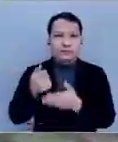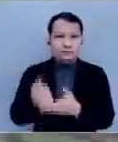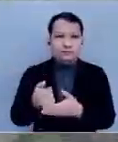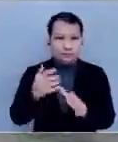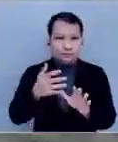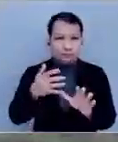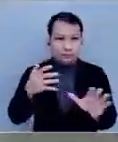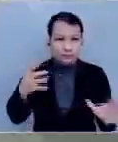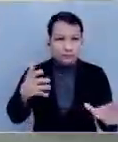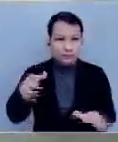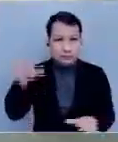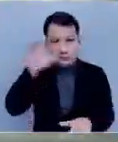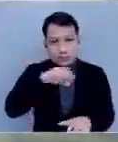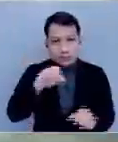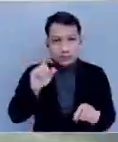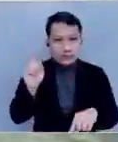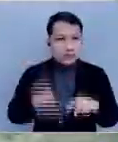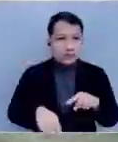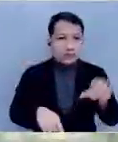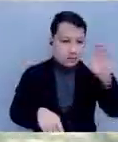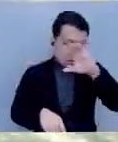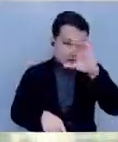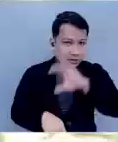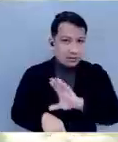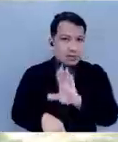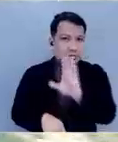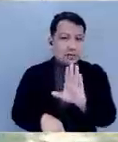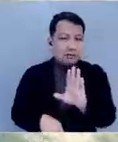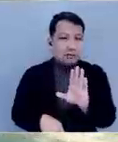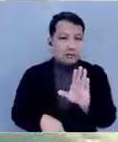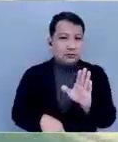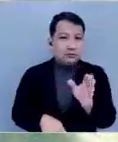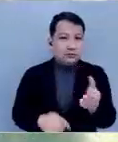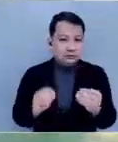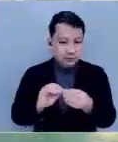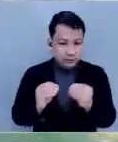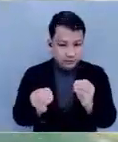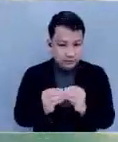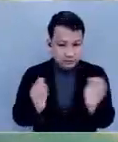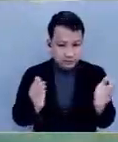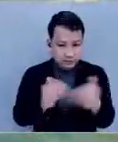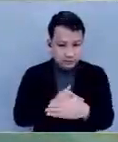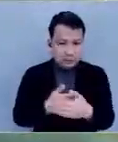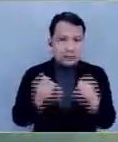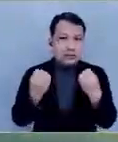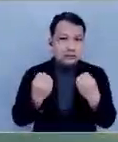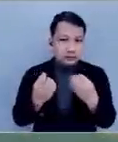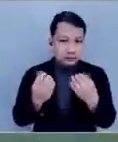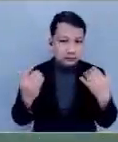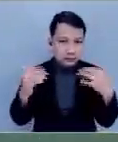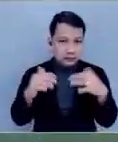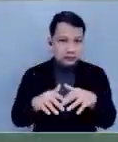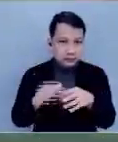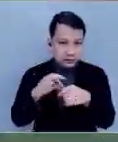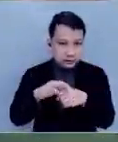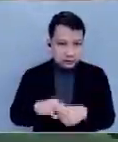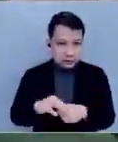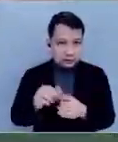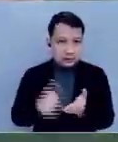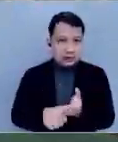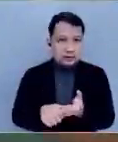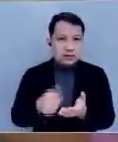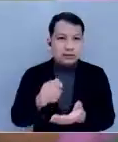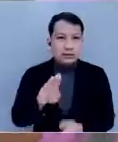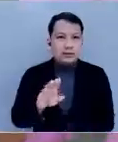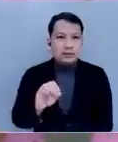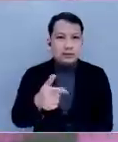yan ng mga kapatid natin na hinahanap yung kanilang polling precinct number dahil nga sa dami na rin ng mga botante dito sa Bagong Silang